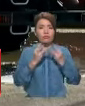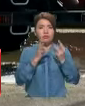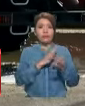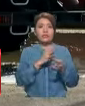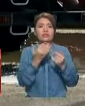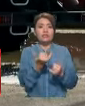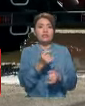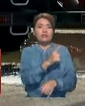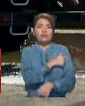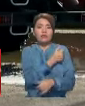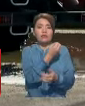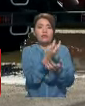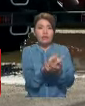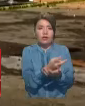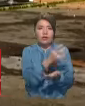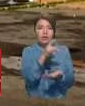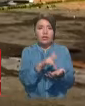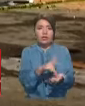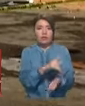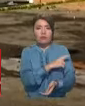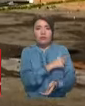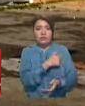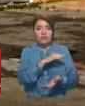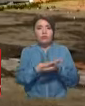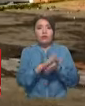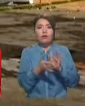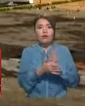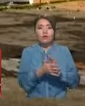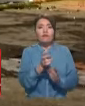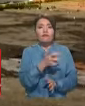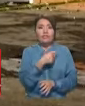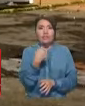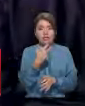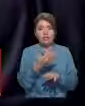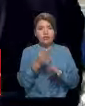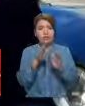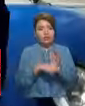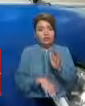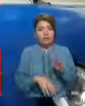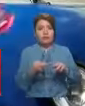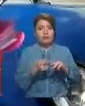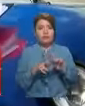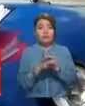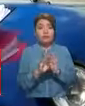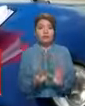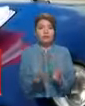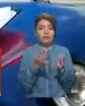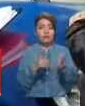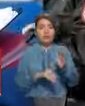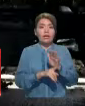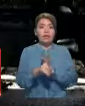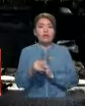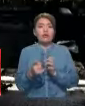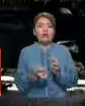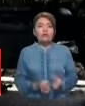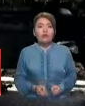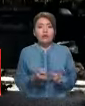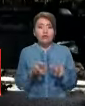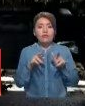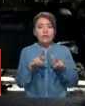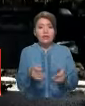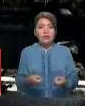находится в реанимации одной из городских больниц. Его состояние врачи оценивают как тяжелое. После случившегося возбуждено уголовное дело по статье